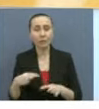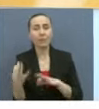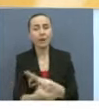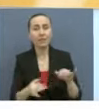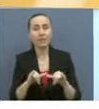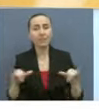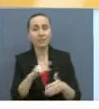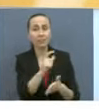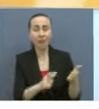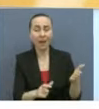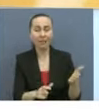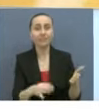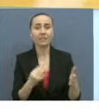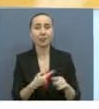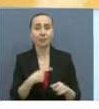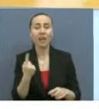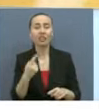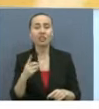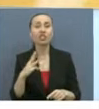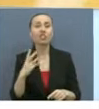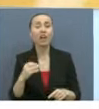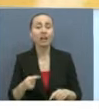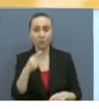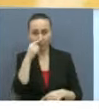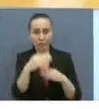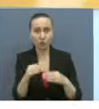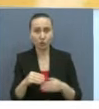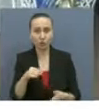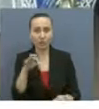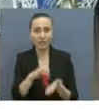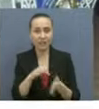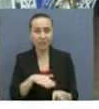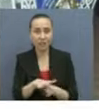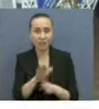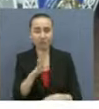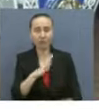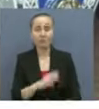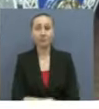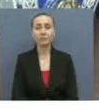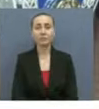поэзии. Теперь мы стали на шаг ближе, чтобы реализовать намеченные цели.